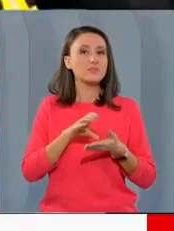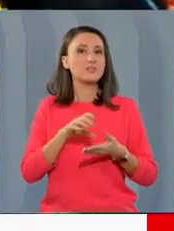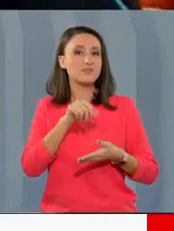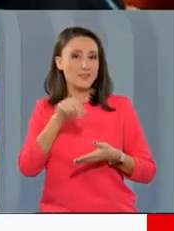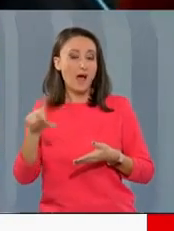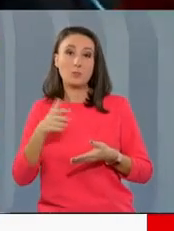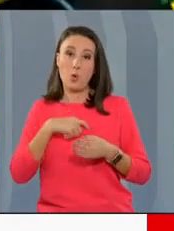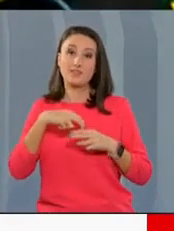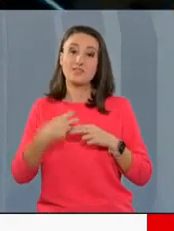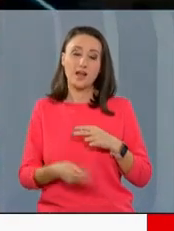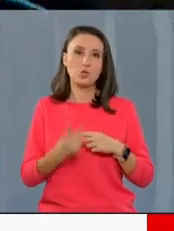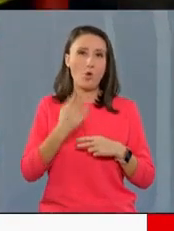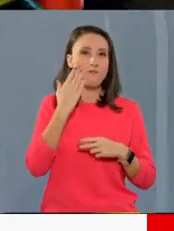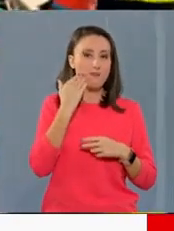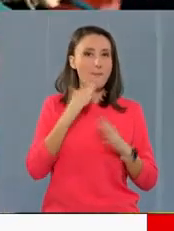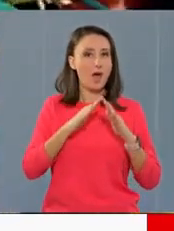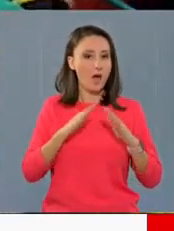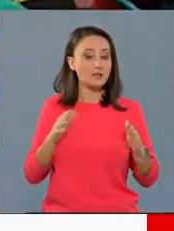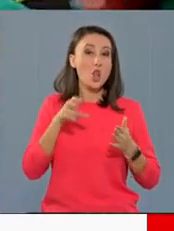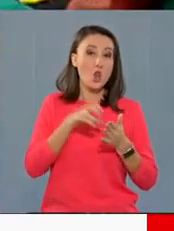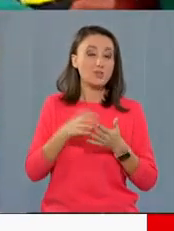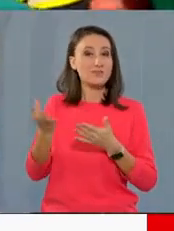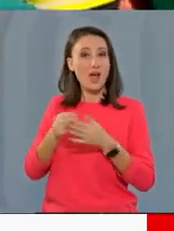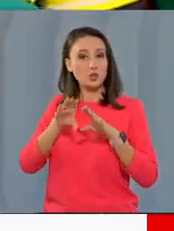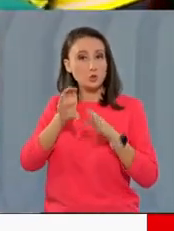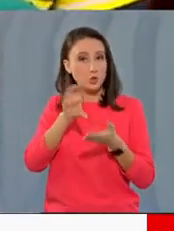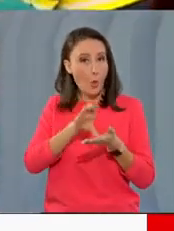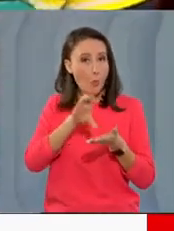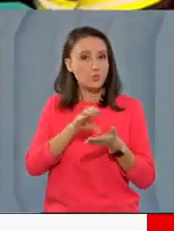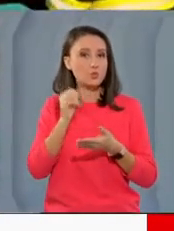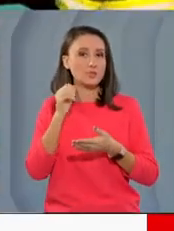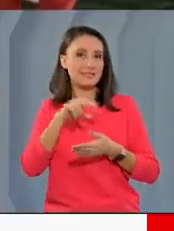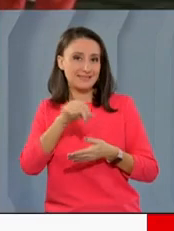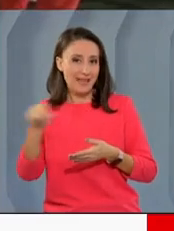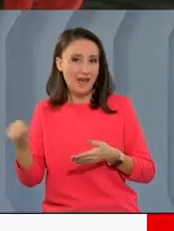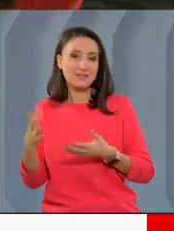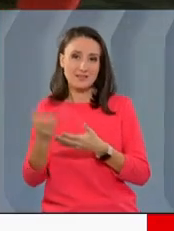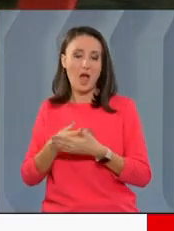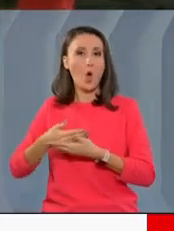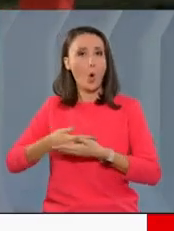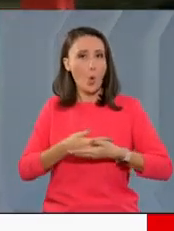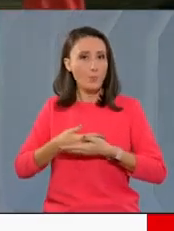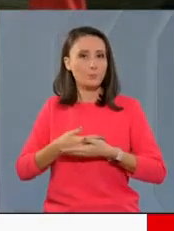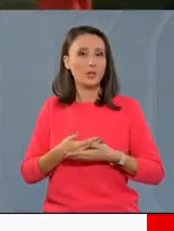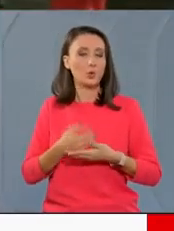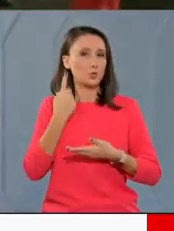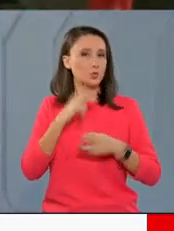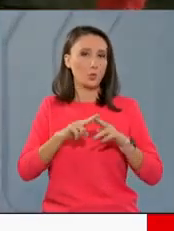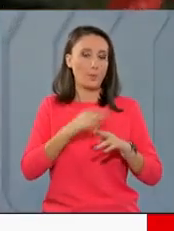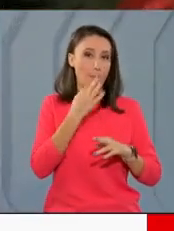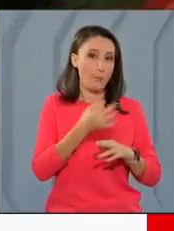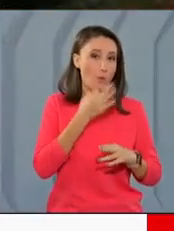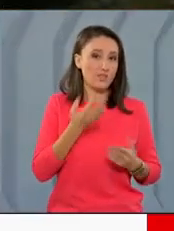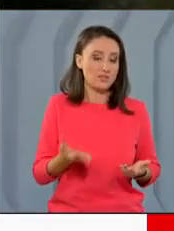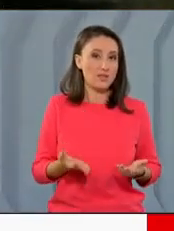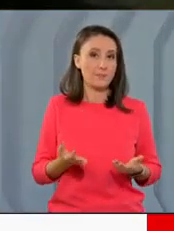copil și cele două femei din casă în loc să ia drobul de sare sau în loc să ia copilul de pe sobă de sub sobă nu știu cum era povestea cu